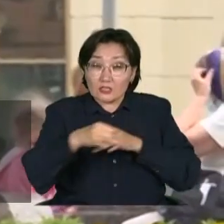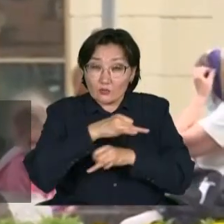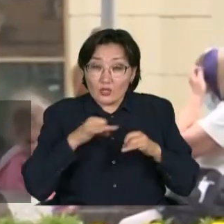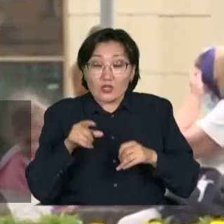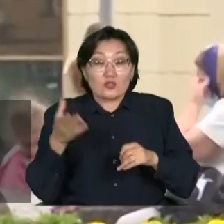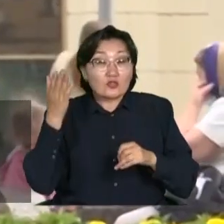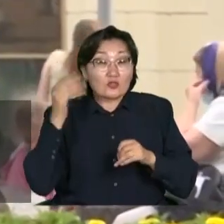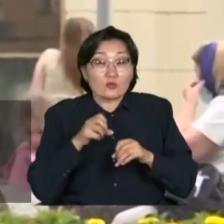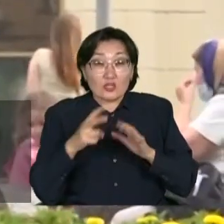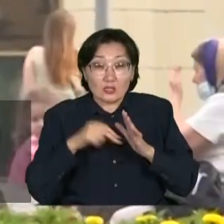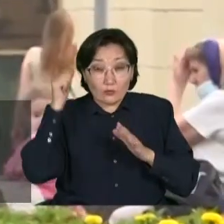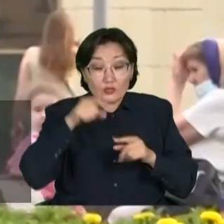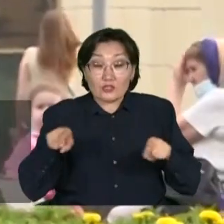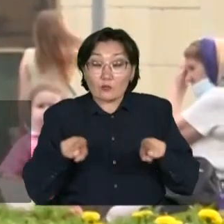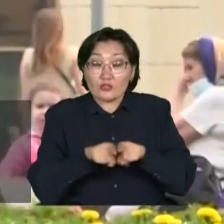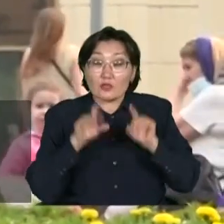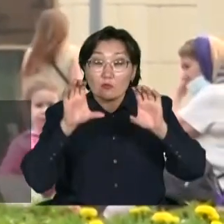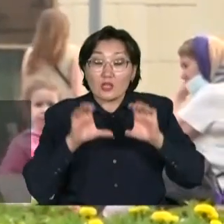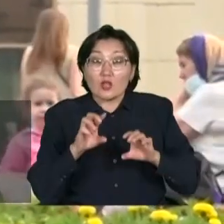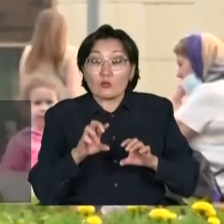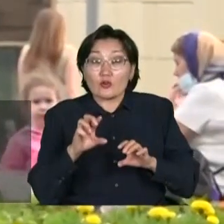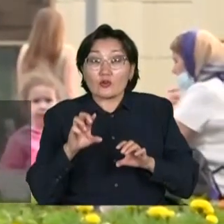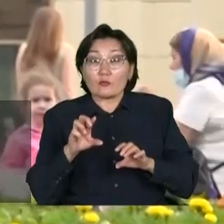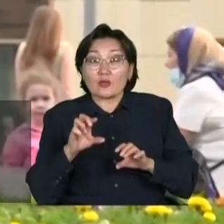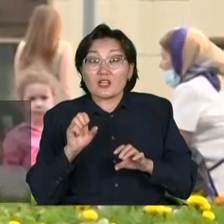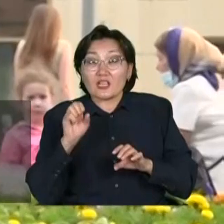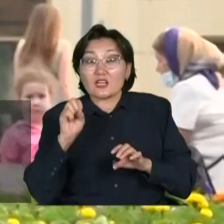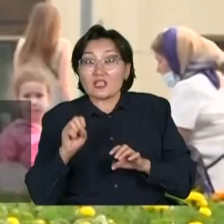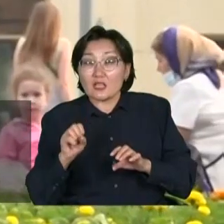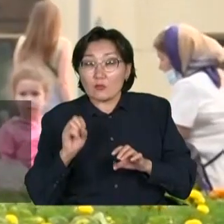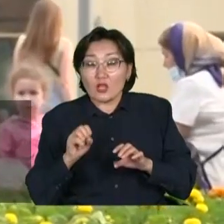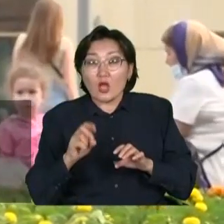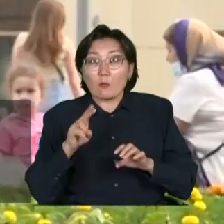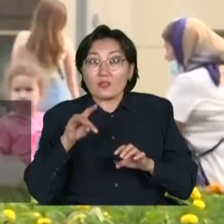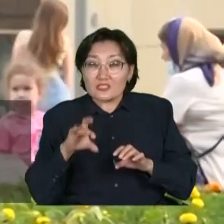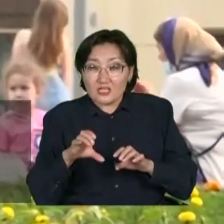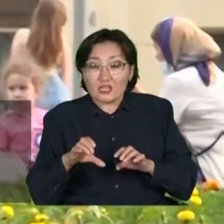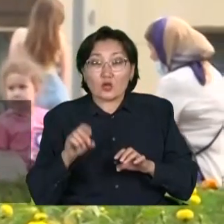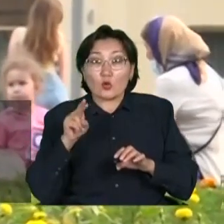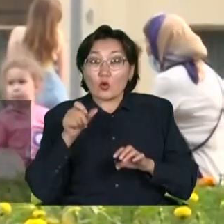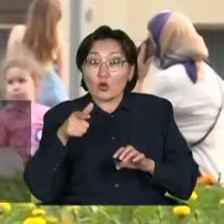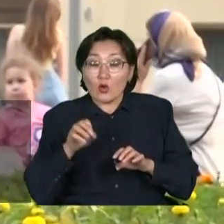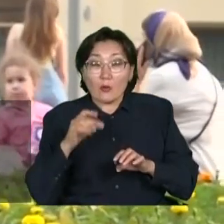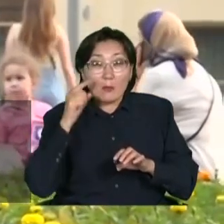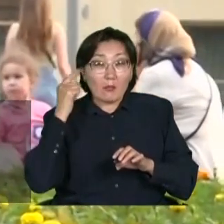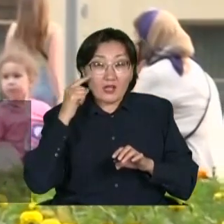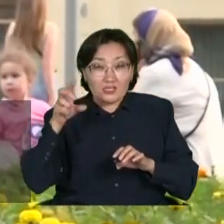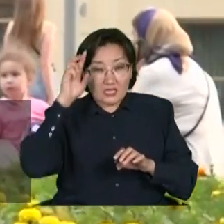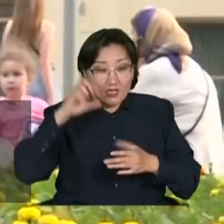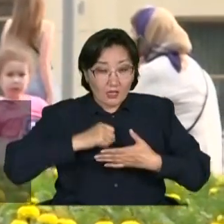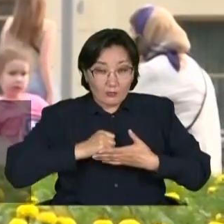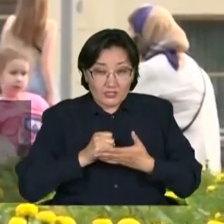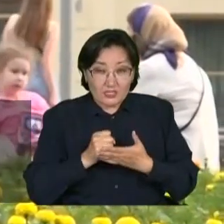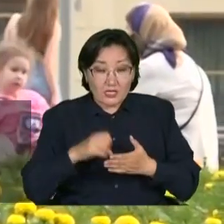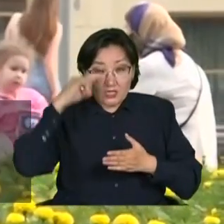Сол жылдан бері қарай бұндай заңды Біріккен Араб Әмірліктері, Мысыр, Конго, Марокко және Монголия елдері қабылдап тастады.